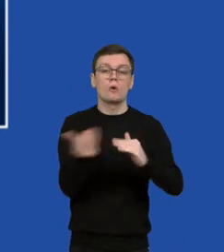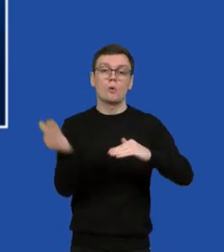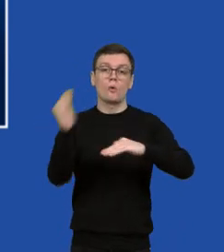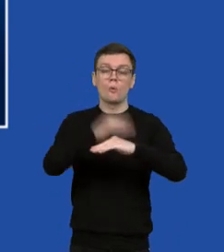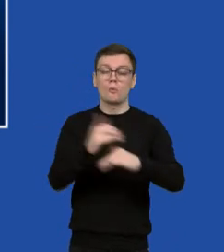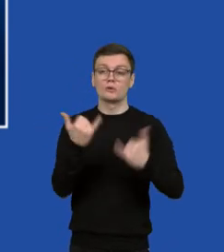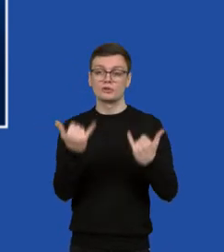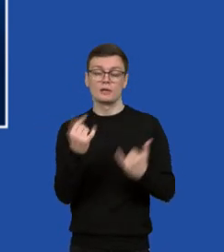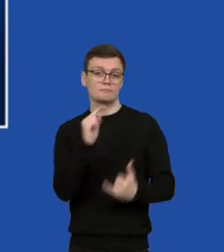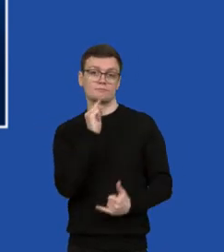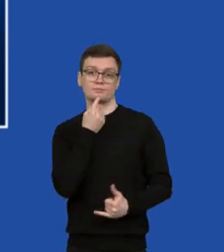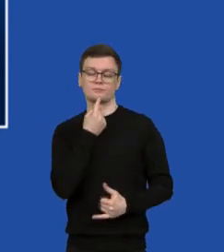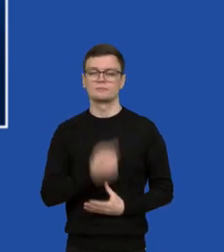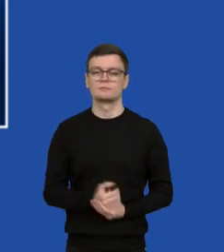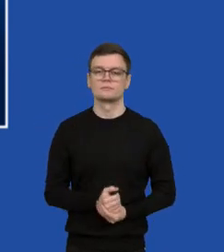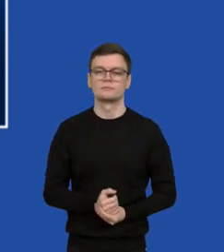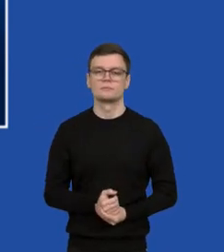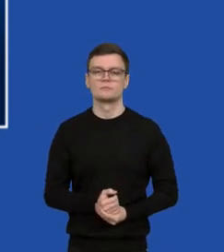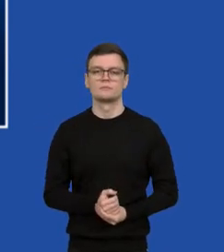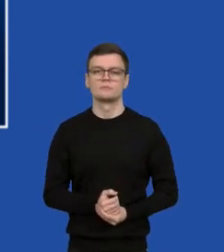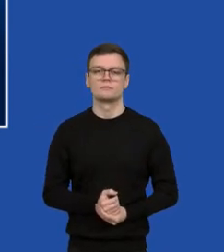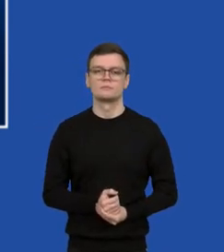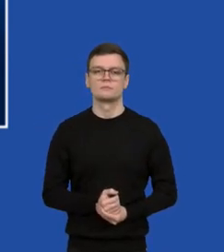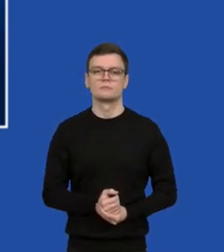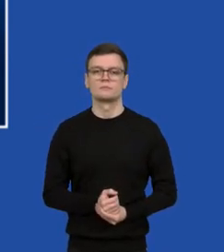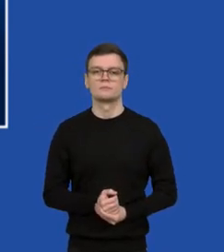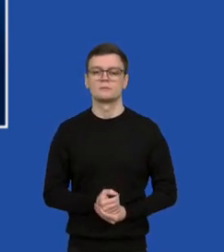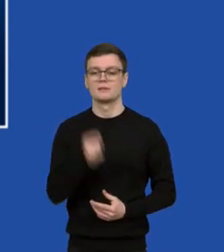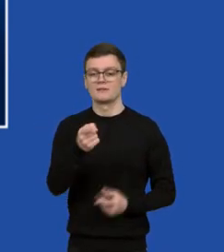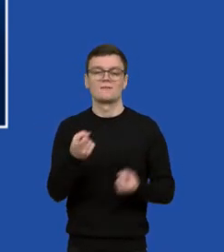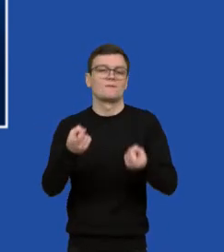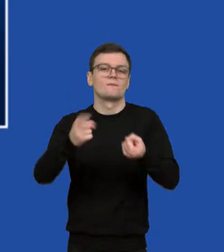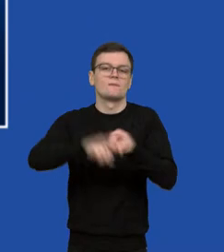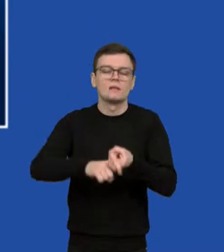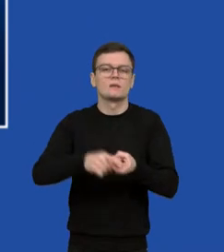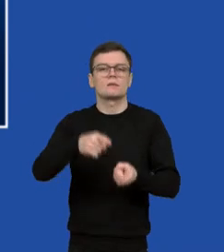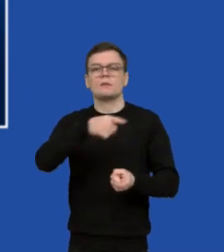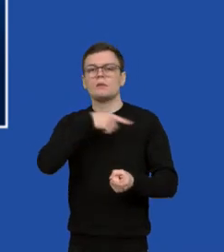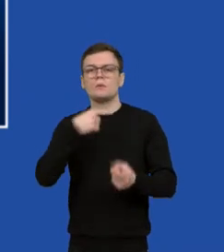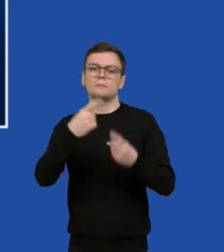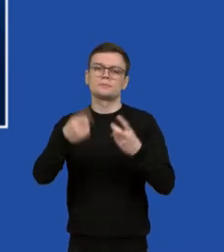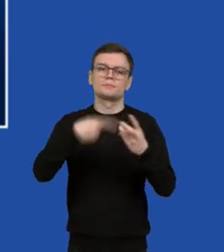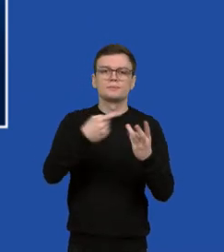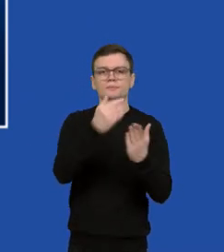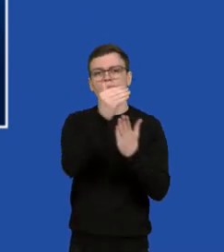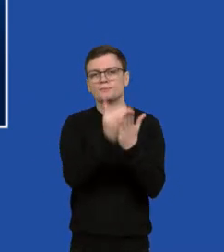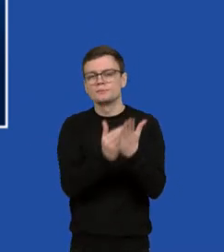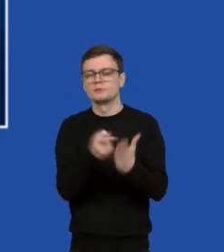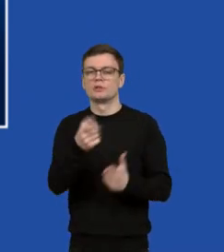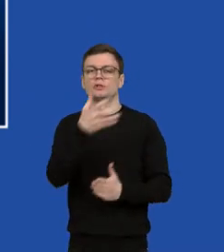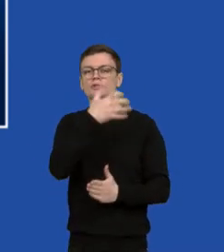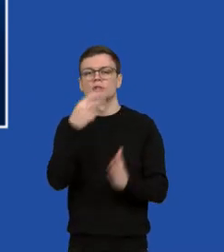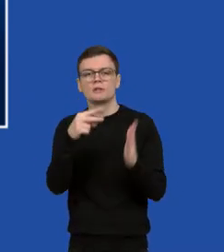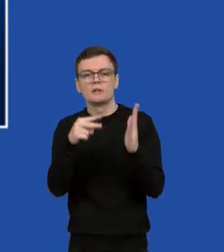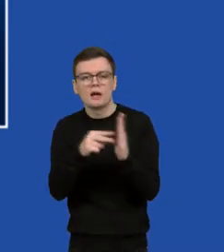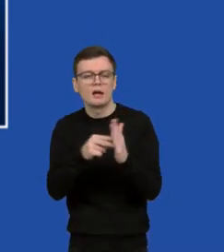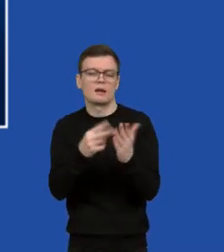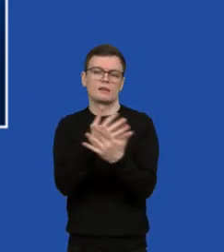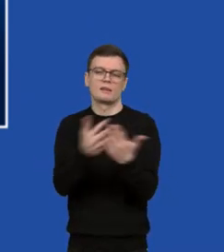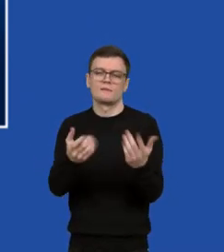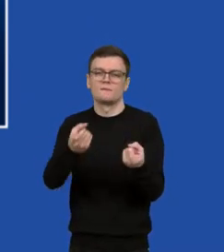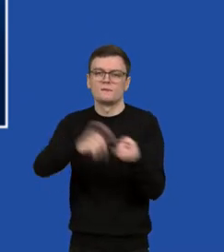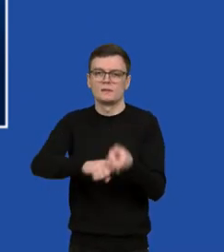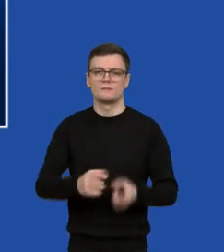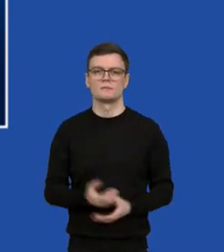dar labai sunku pasakyti, kadangi tai priklauso turbūt nuo labai daugelio aplinkybių ir nuo šildymo kainų ir nuo kitų dalykų, tai